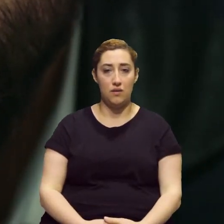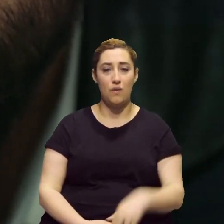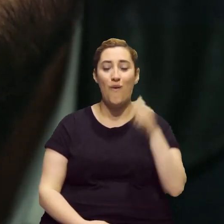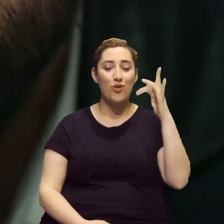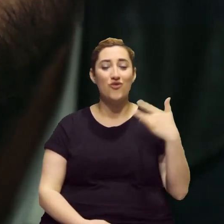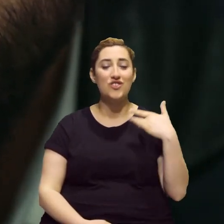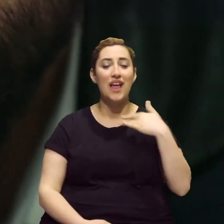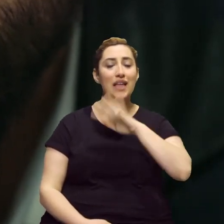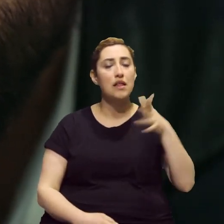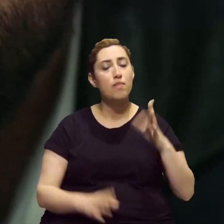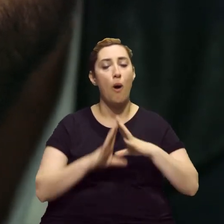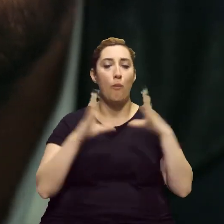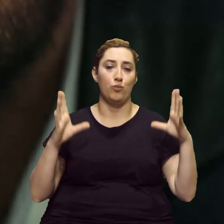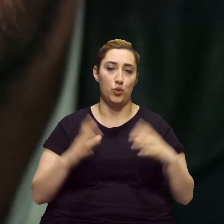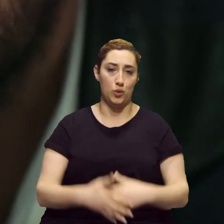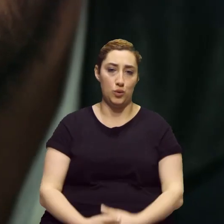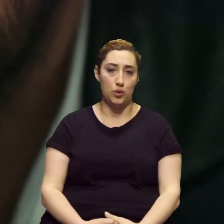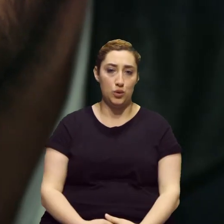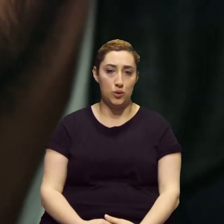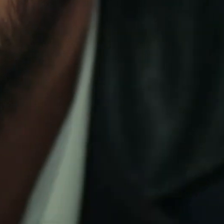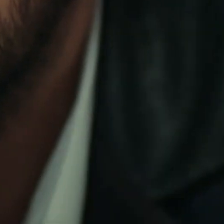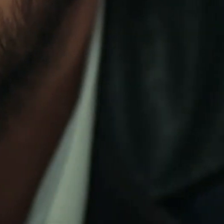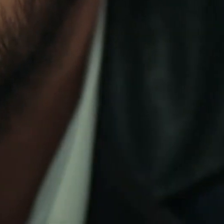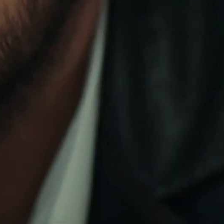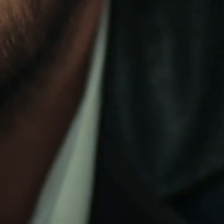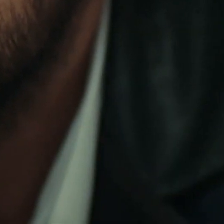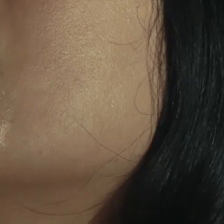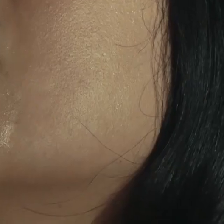Onun merhameti hepsinden büyük.